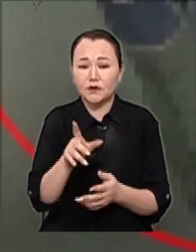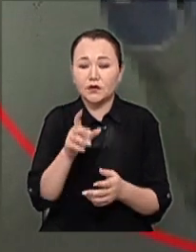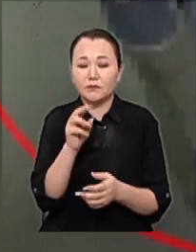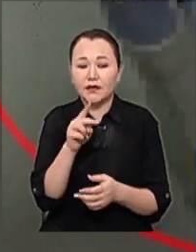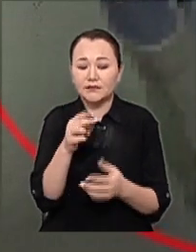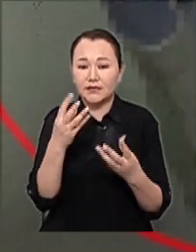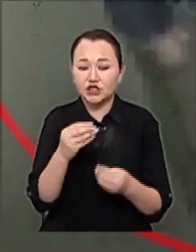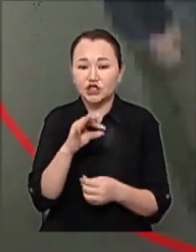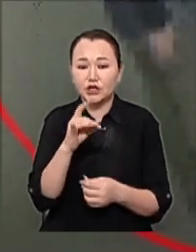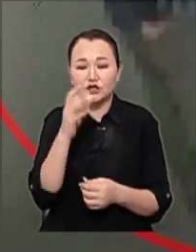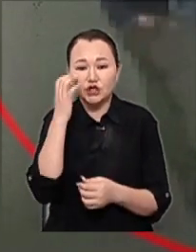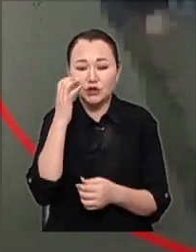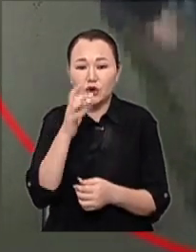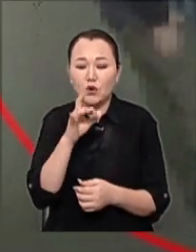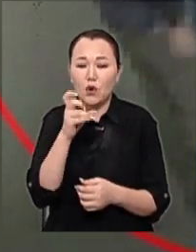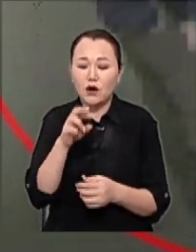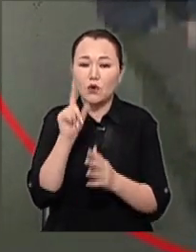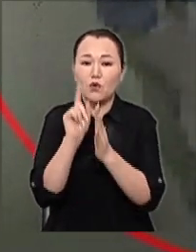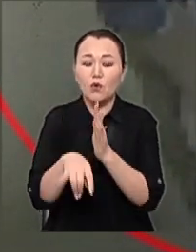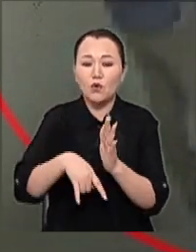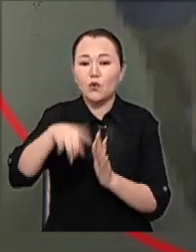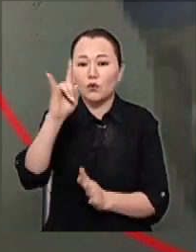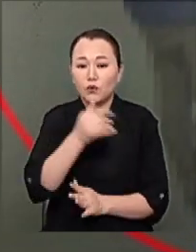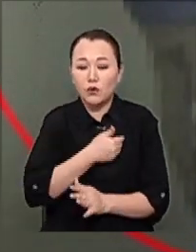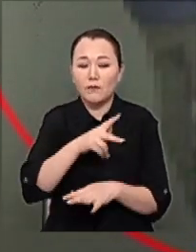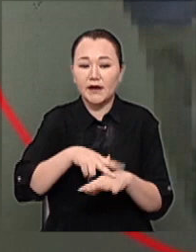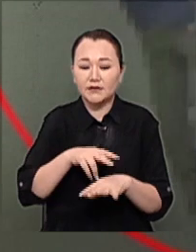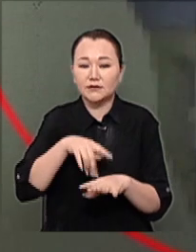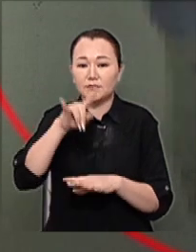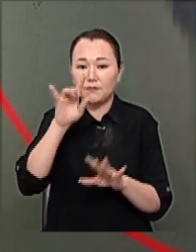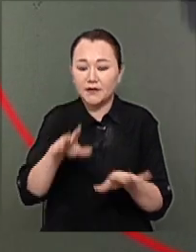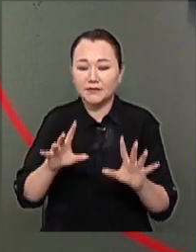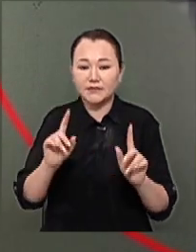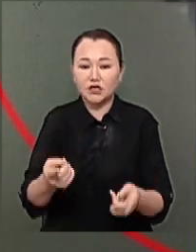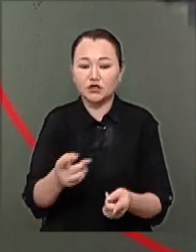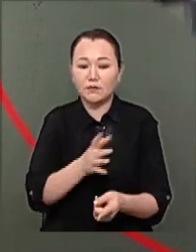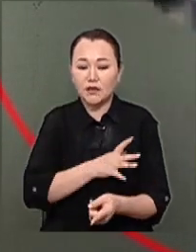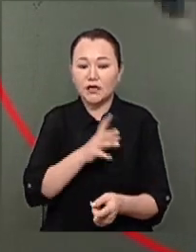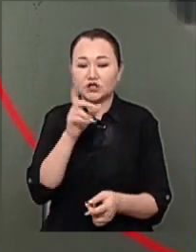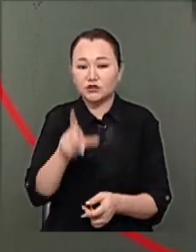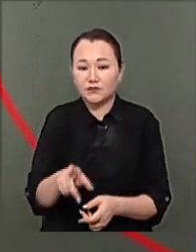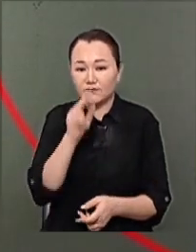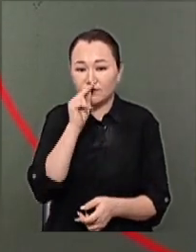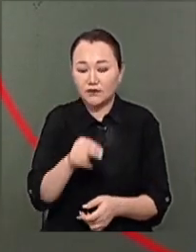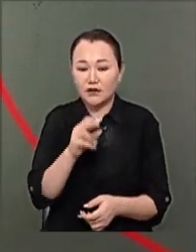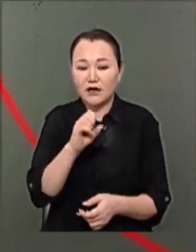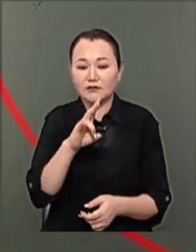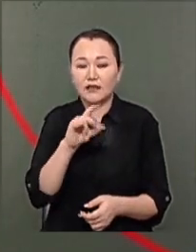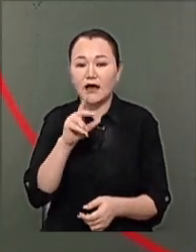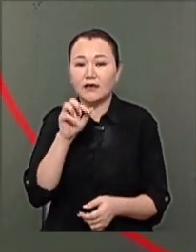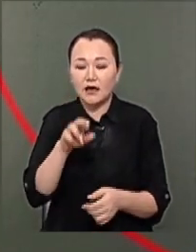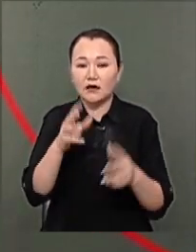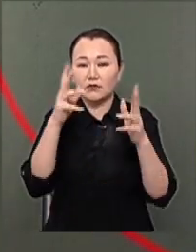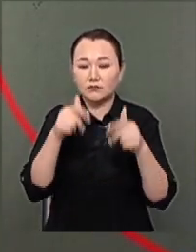күні Черногорияға ұшып кетпек болған, бірақ полицейлер әуежайда қолға түсіріпті. Сезікті Антакияда